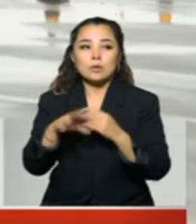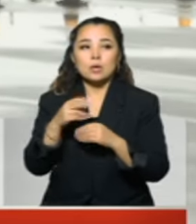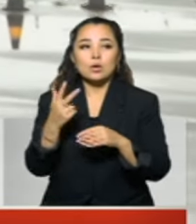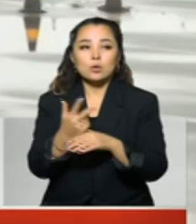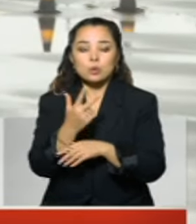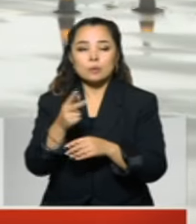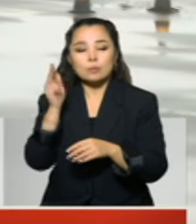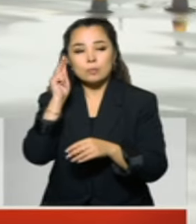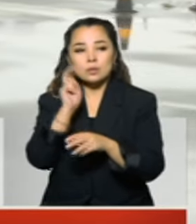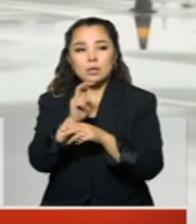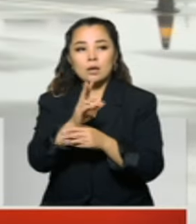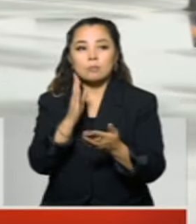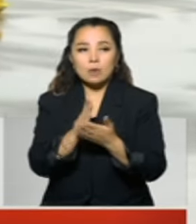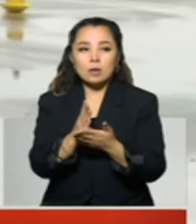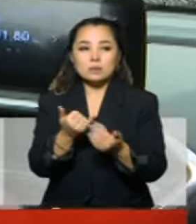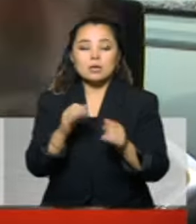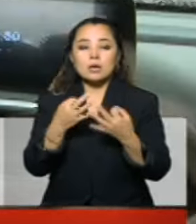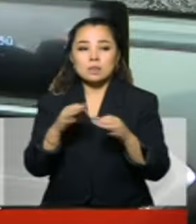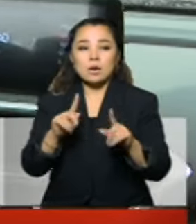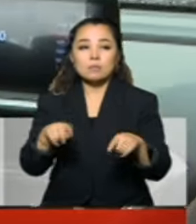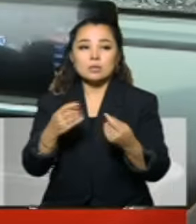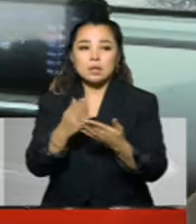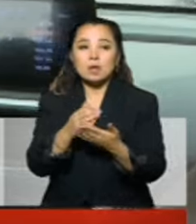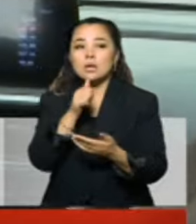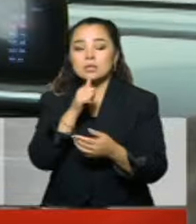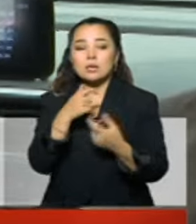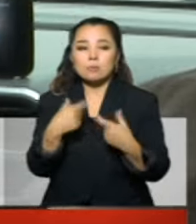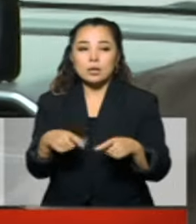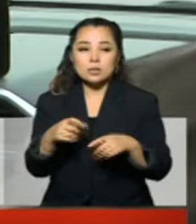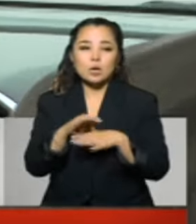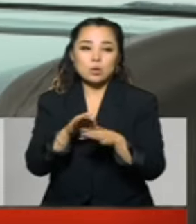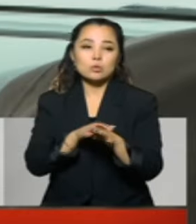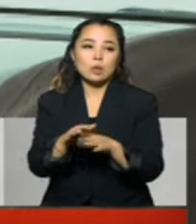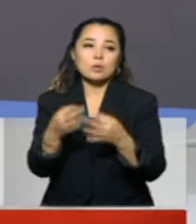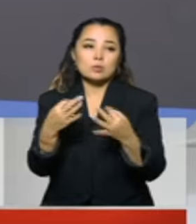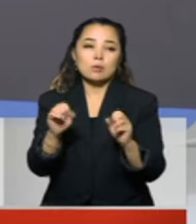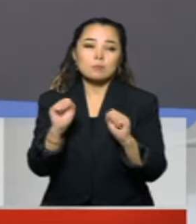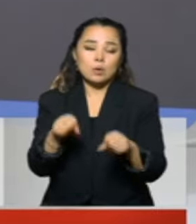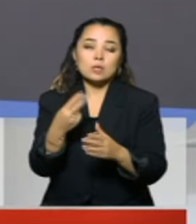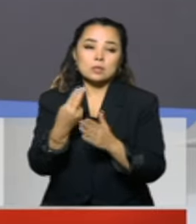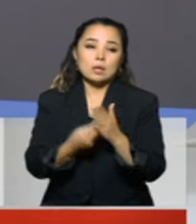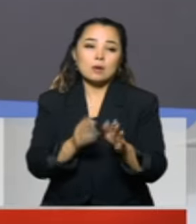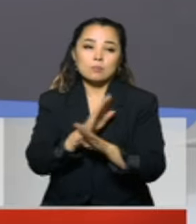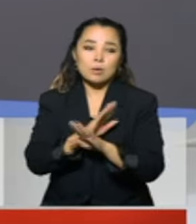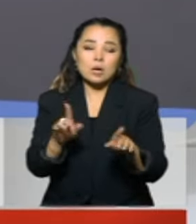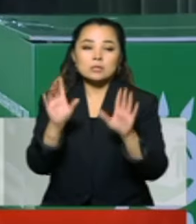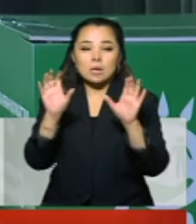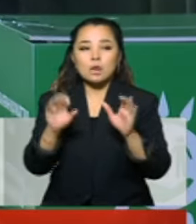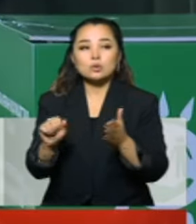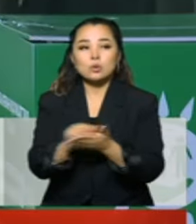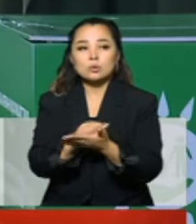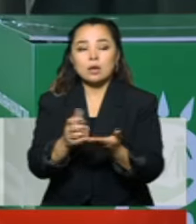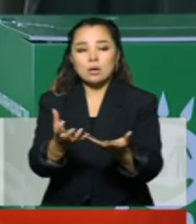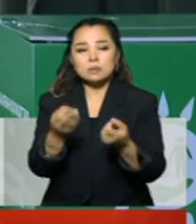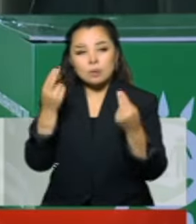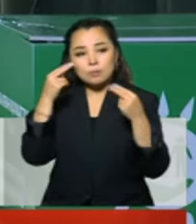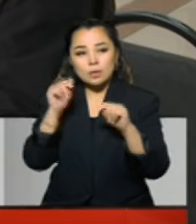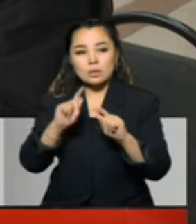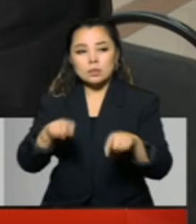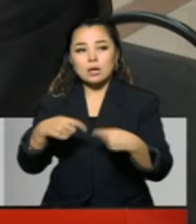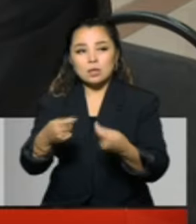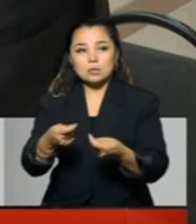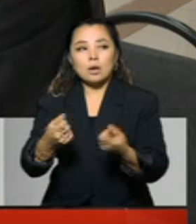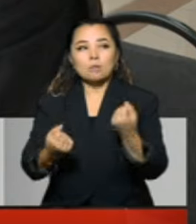рет білім аласыз. Сертификат берілген соң тест тапсыруға рұқсат етіледі. Сынақтан мүдірмей өтсеңіз, заңды құжатыңыз қолыңызға